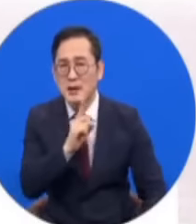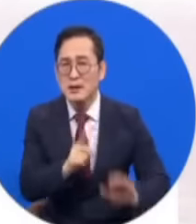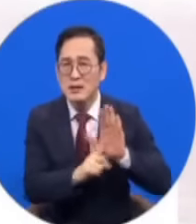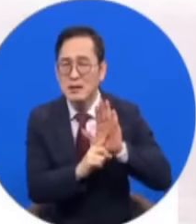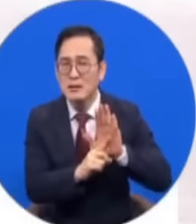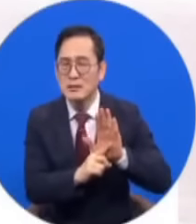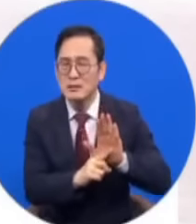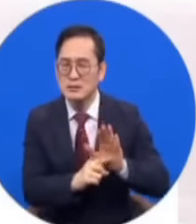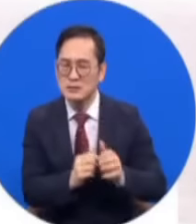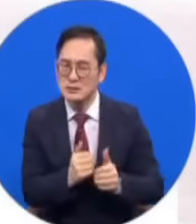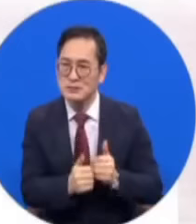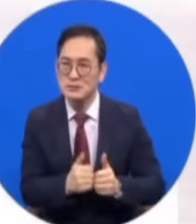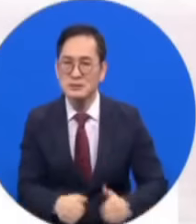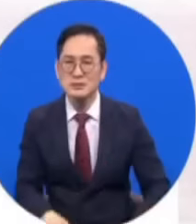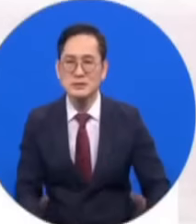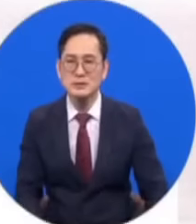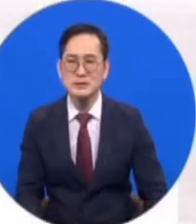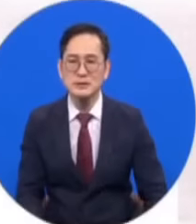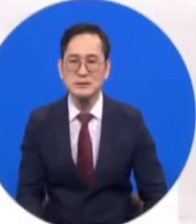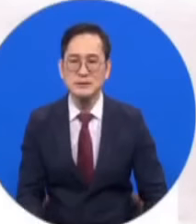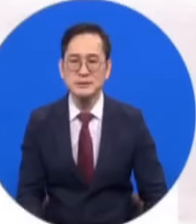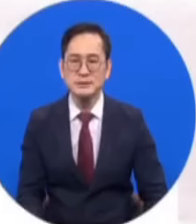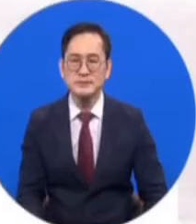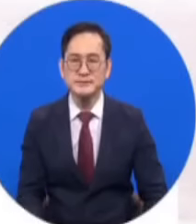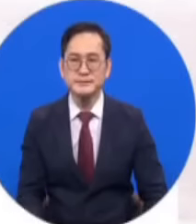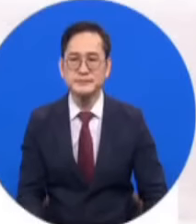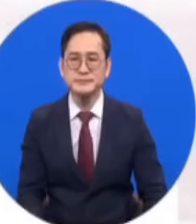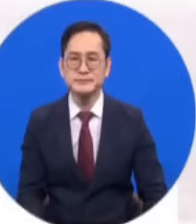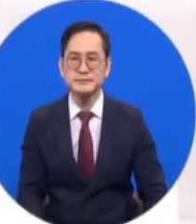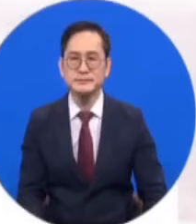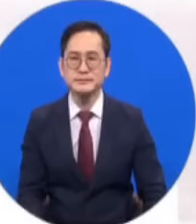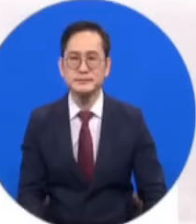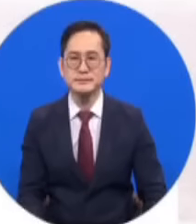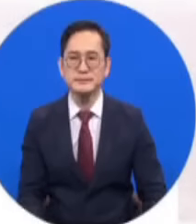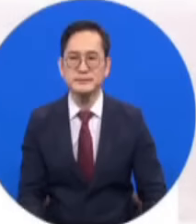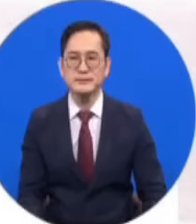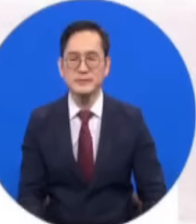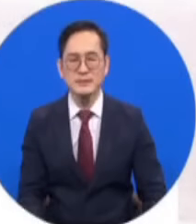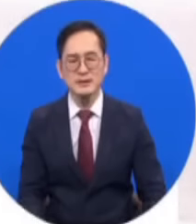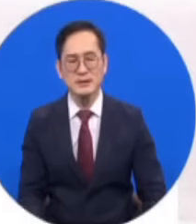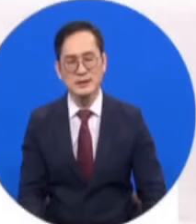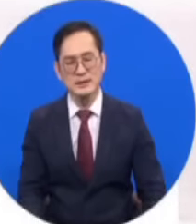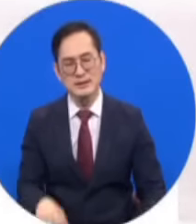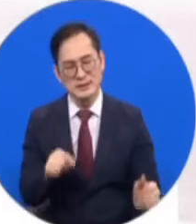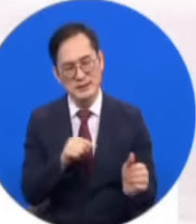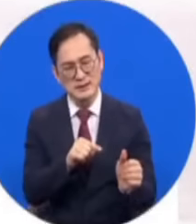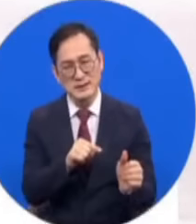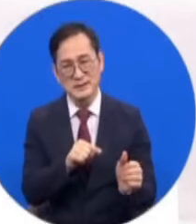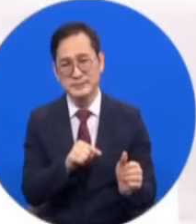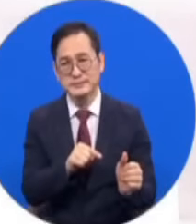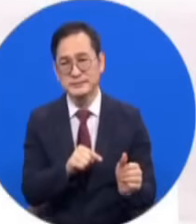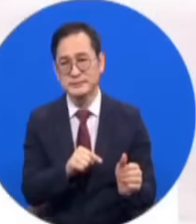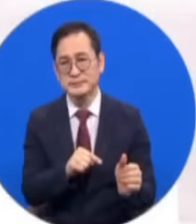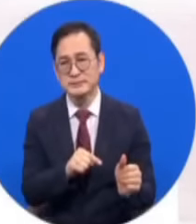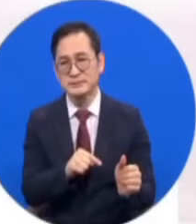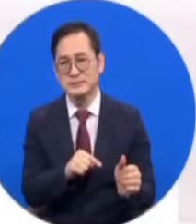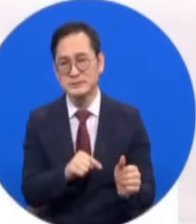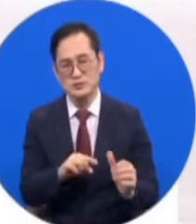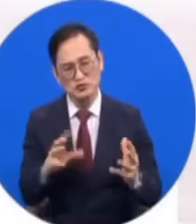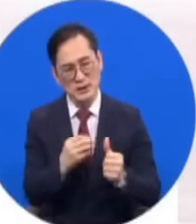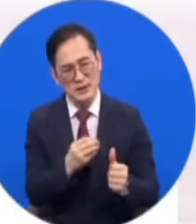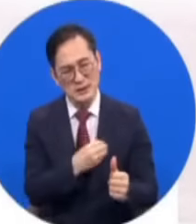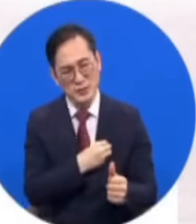본인이 민주당이 아니기를 바랬던 것은 아닌가 그런 생각마저 들 정도로 그 국회의 마지막 순간을